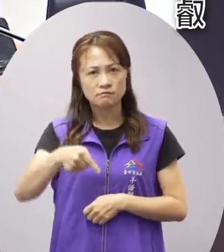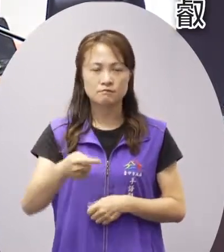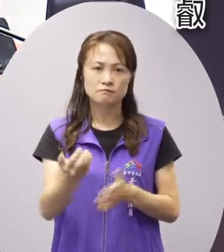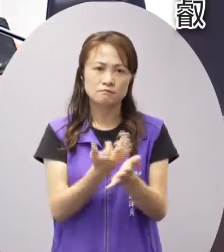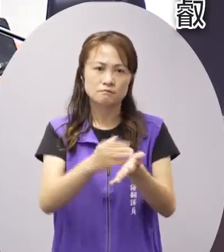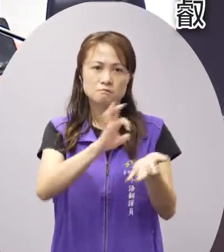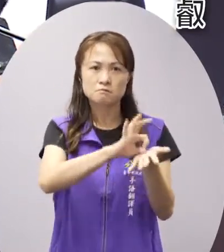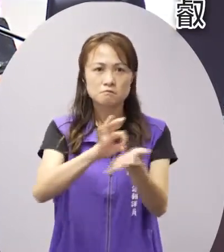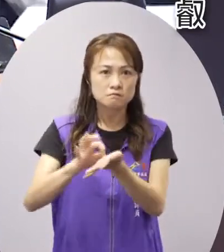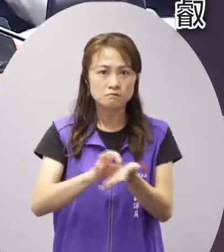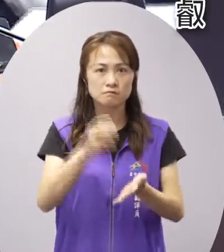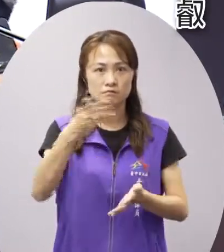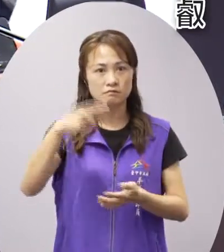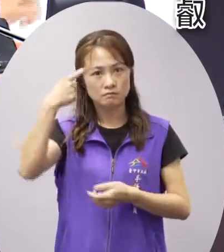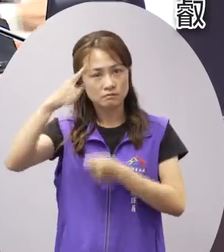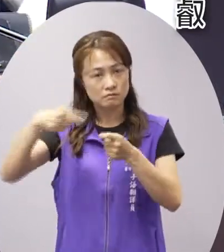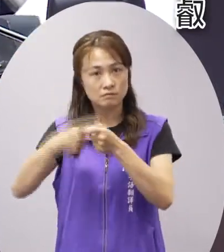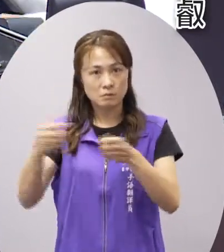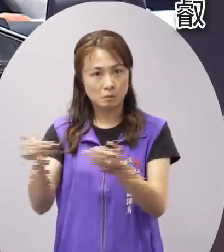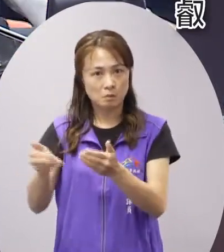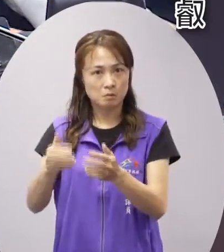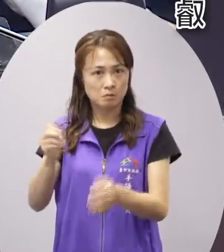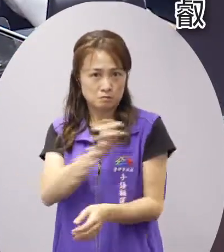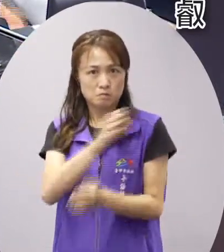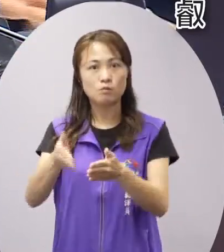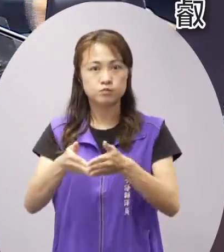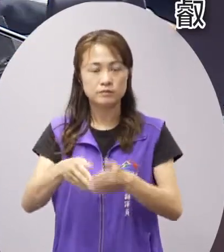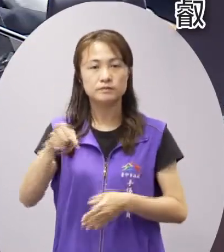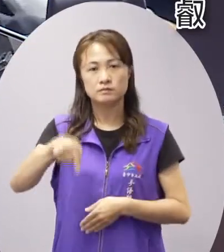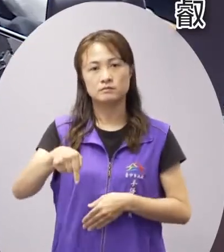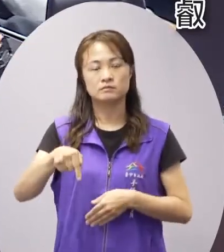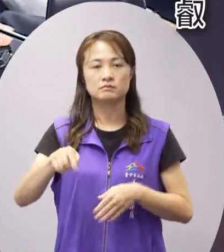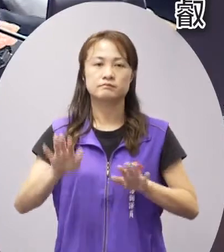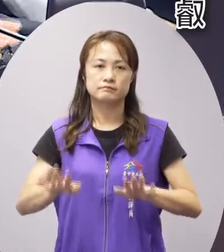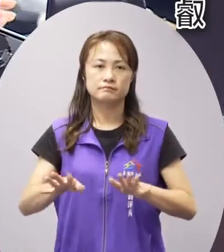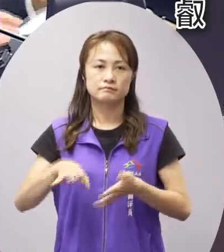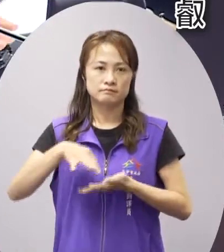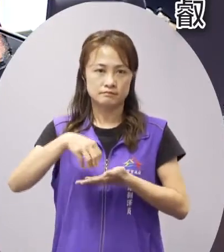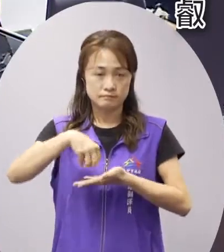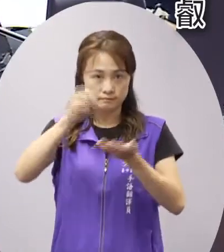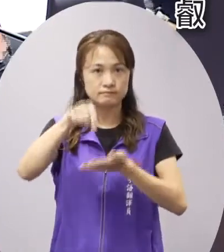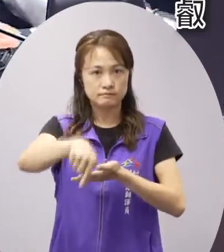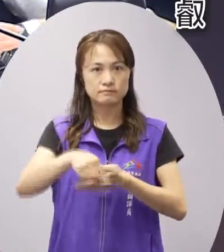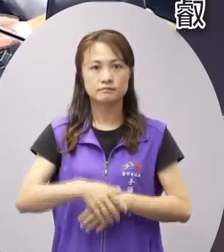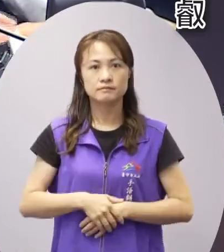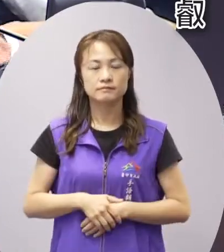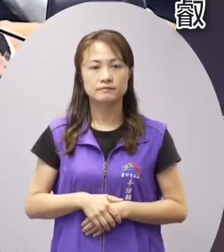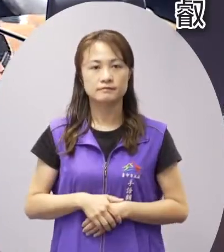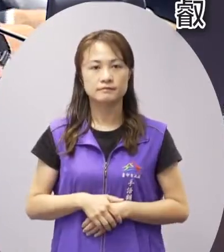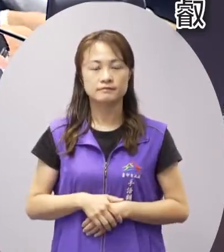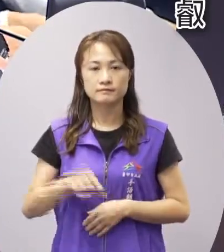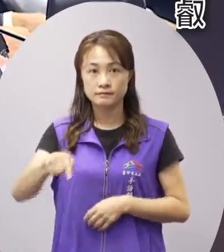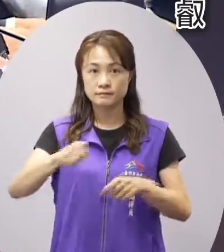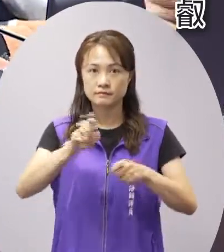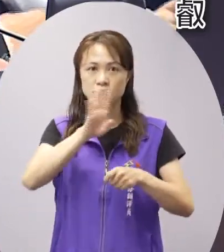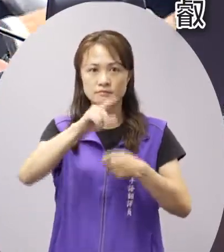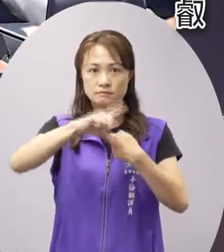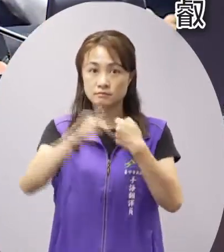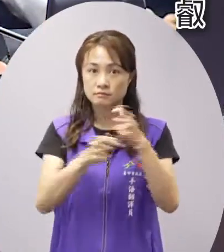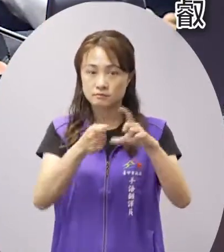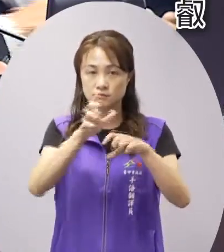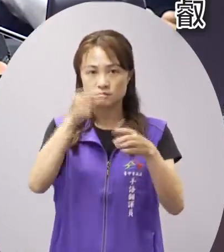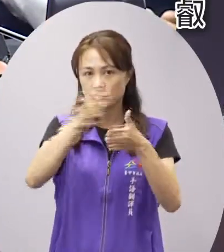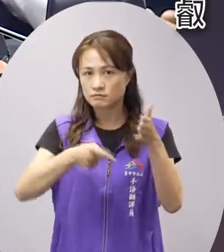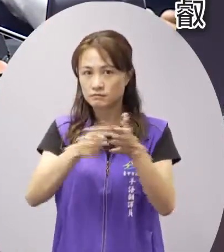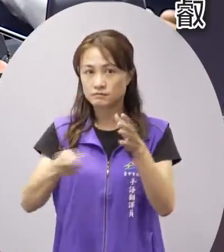跟在明年8月要完工的这个期限，所以特别在今年一并提出来。那全案是在潭子区有一个简易棒球场